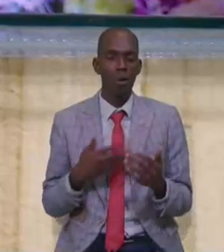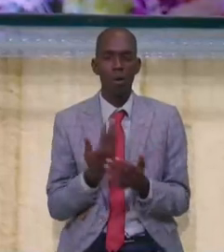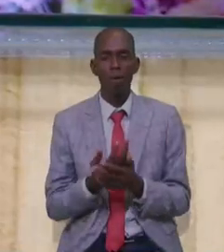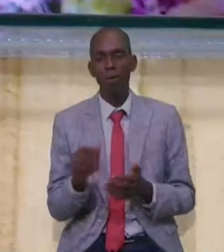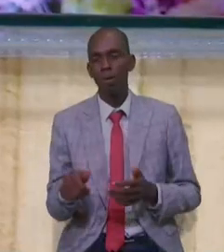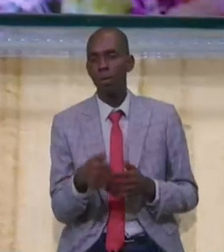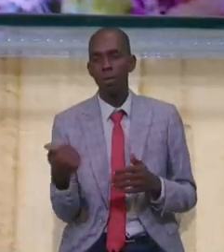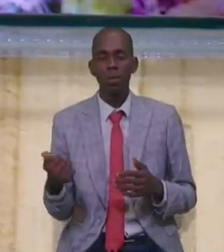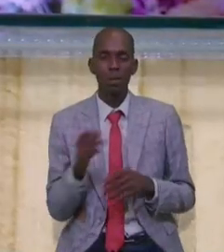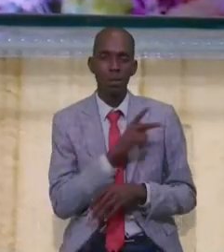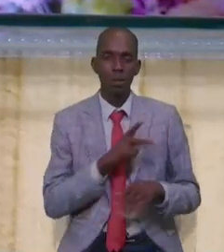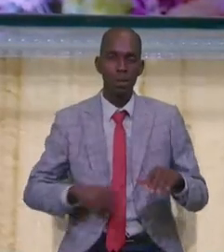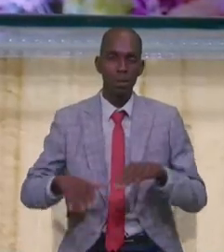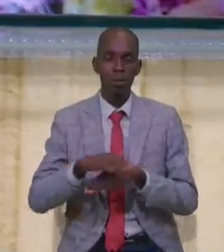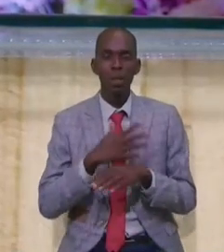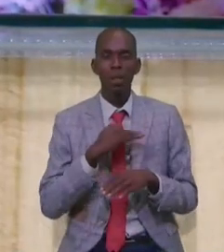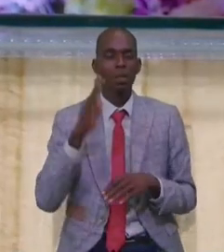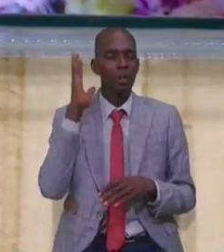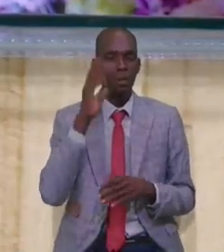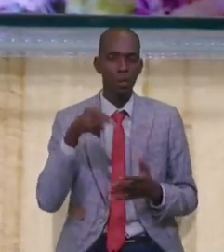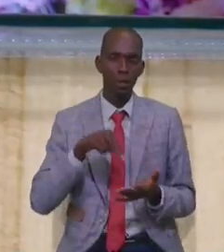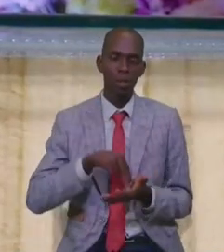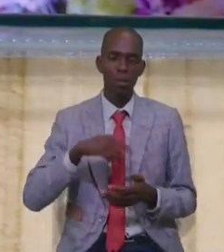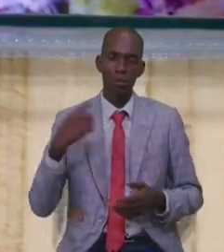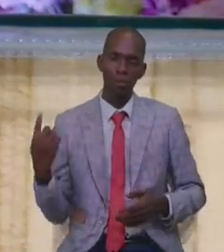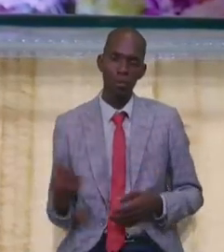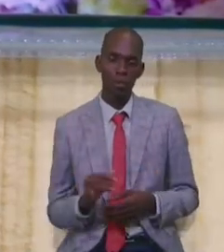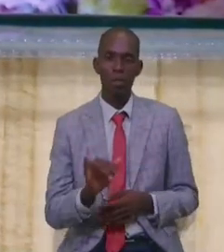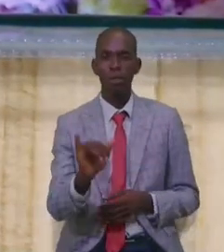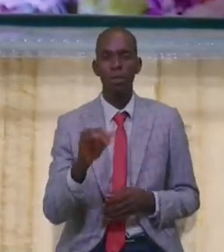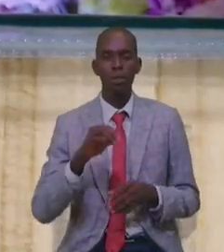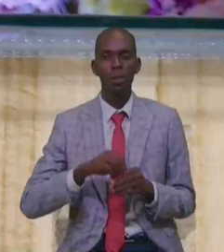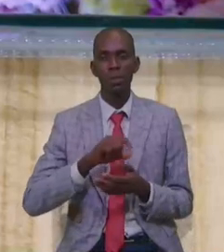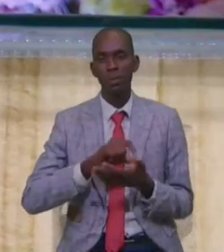lui-même subsistera éternellement. 45.